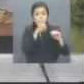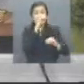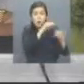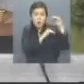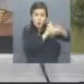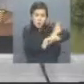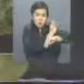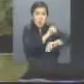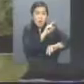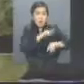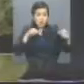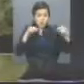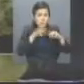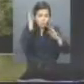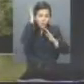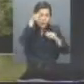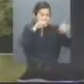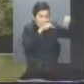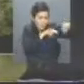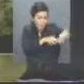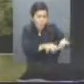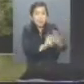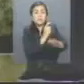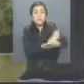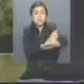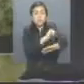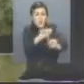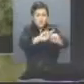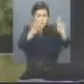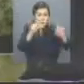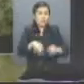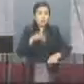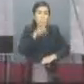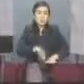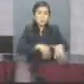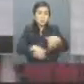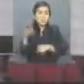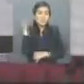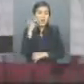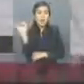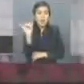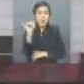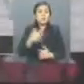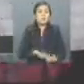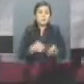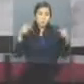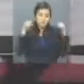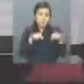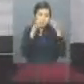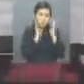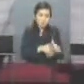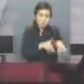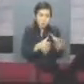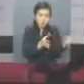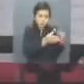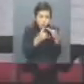ยังไม่ให้ความสำคัญต่อการรับฟังความคิดเห็นจากประชาชนอย่างแท้จริงจึงทำให้เกิดการเรียกร้องความยุติธรรมเรื่องพื้นที่รับน้